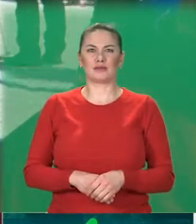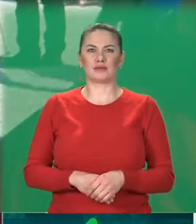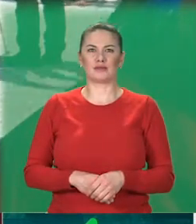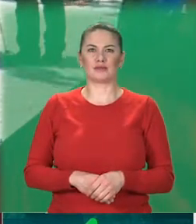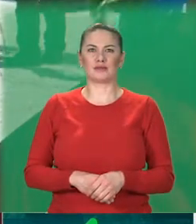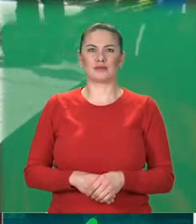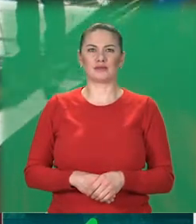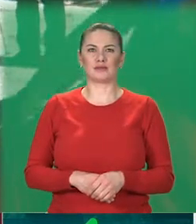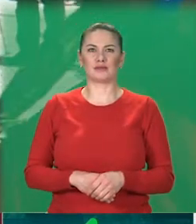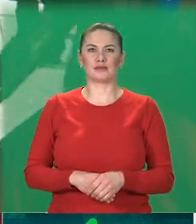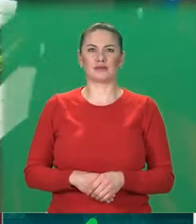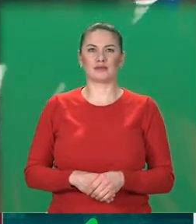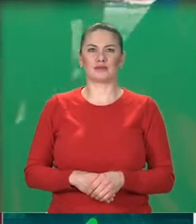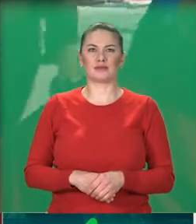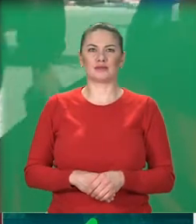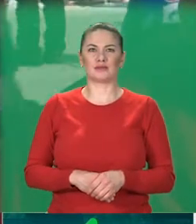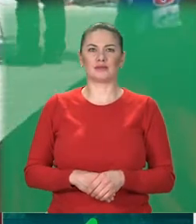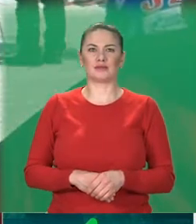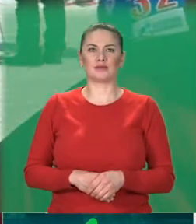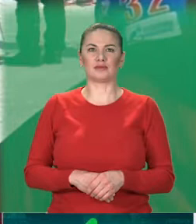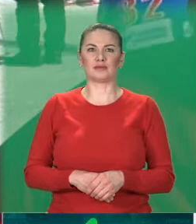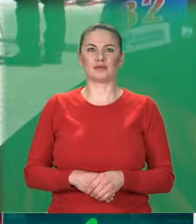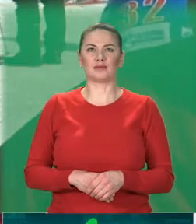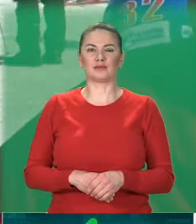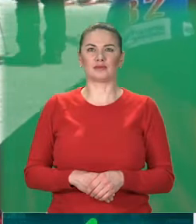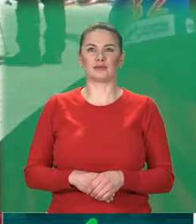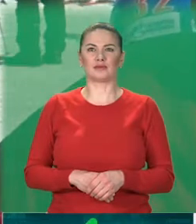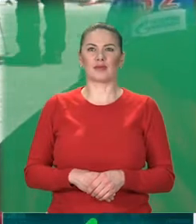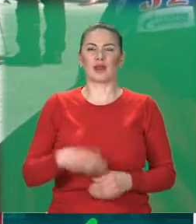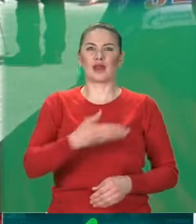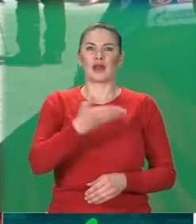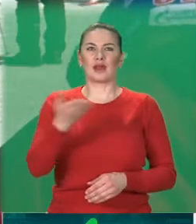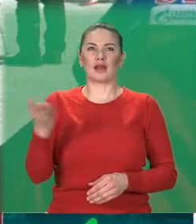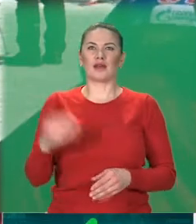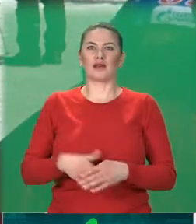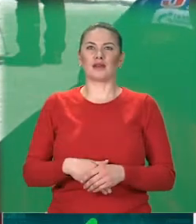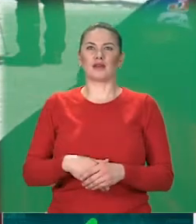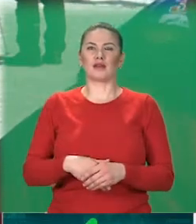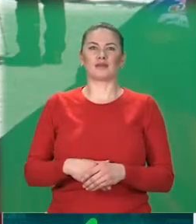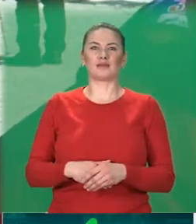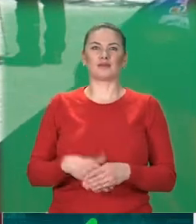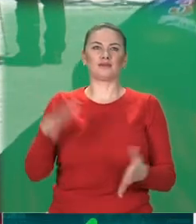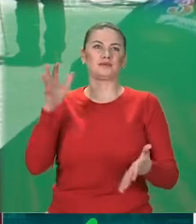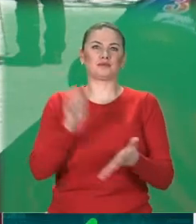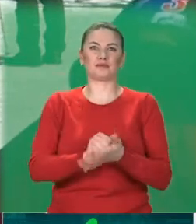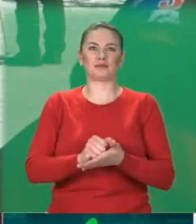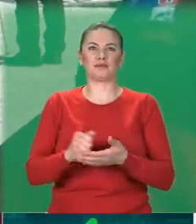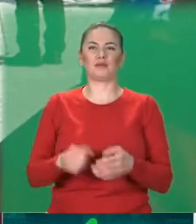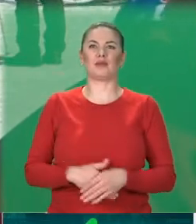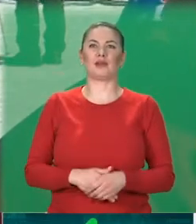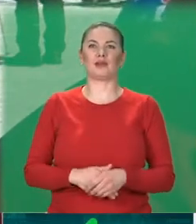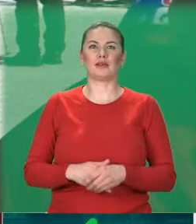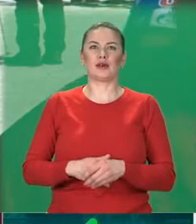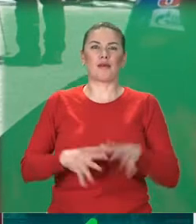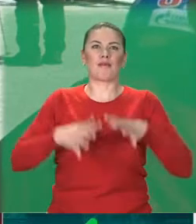сейчас она привлекает все больше и больше людей, все больше и больше людей приезжают. С Камчатки люди едут, соответственно, у нас пошел некий такой